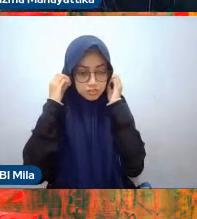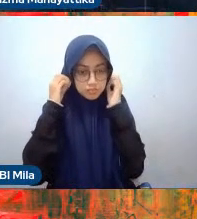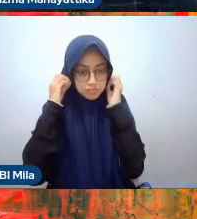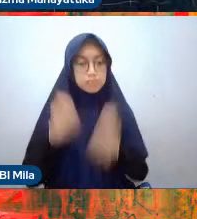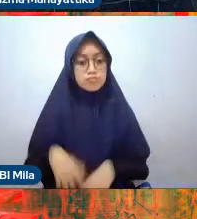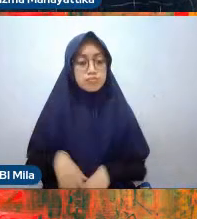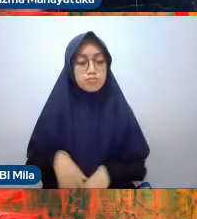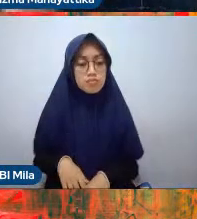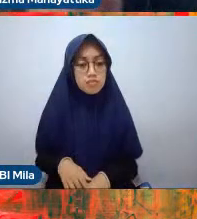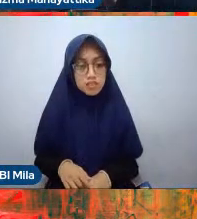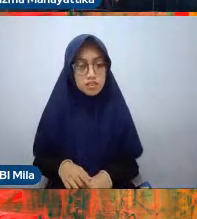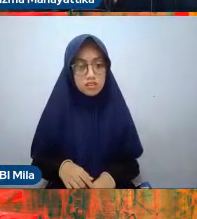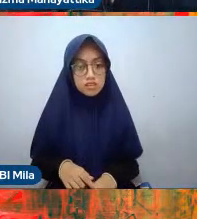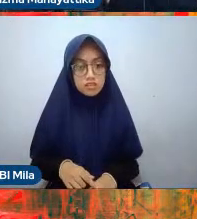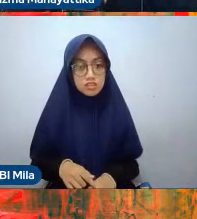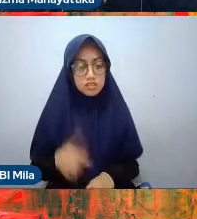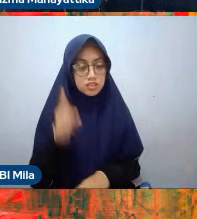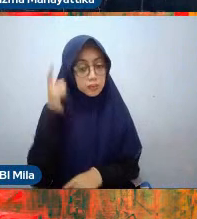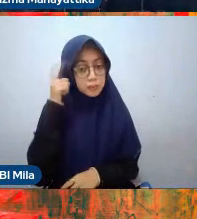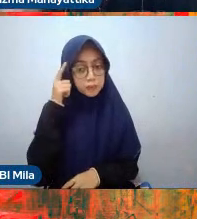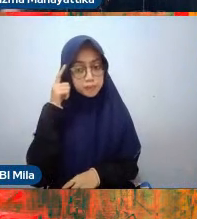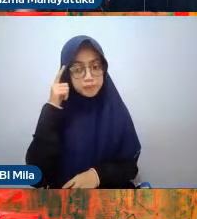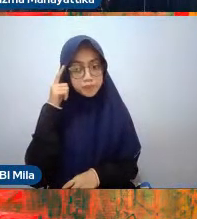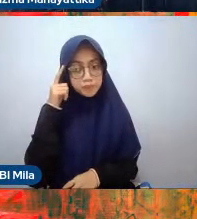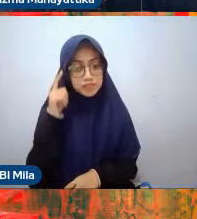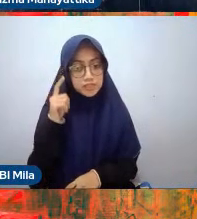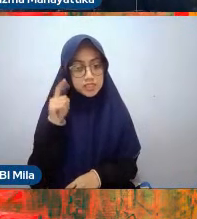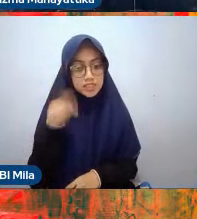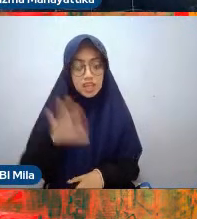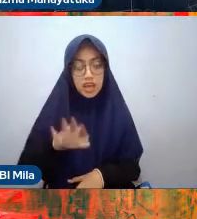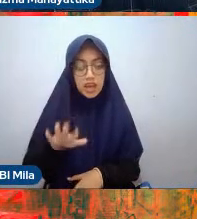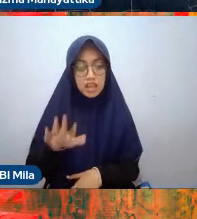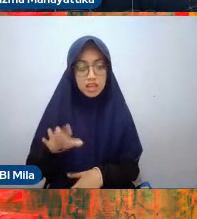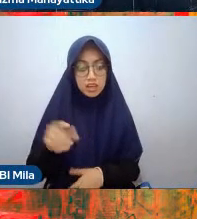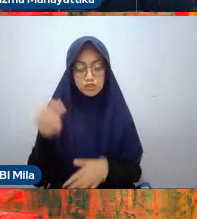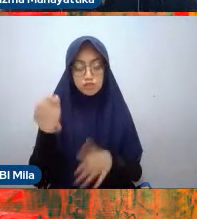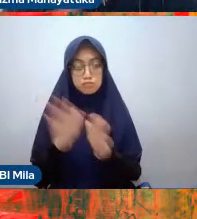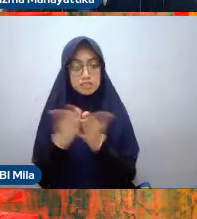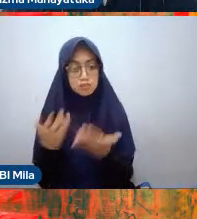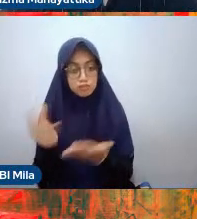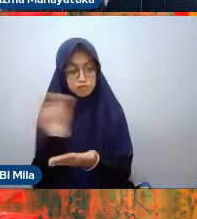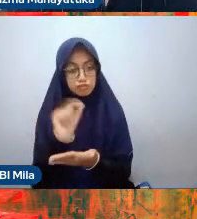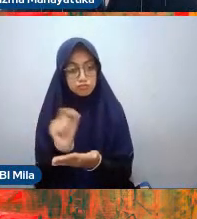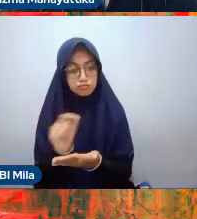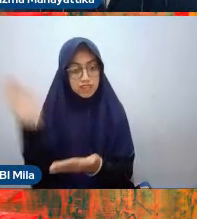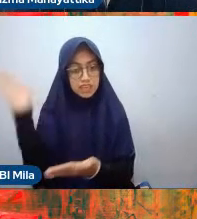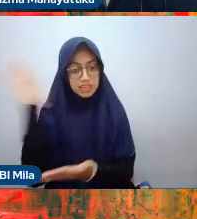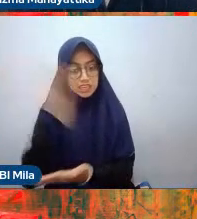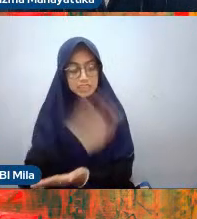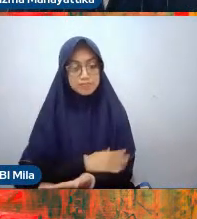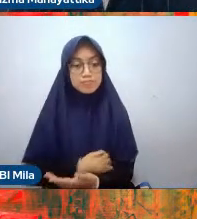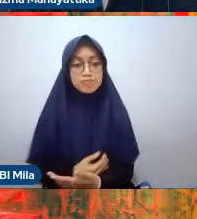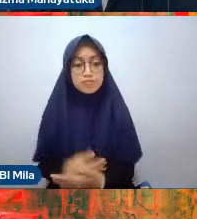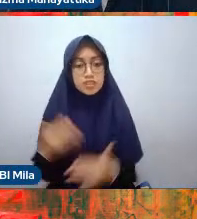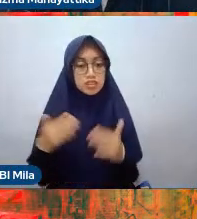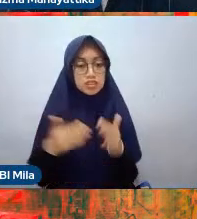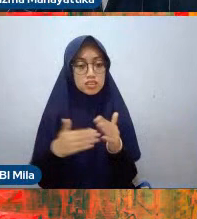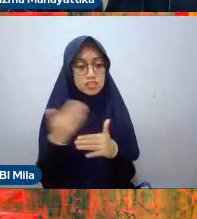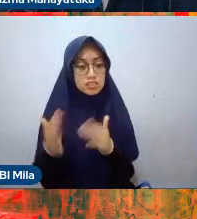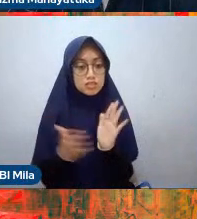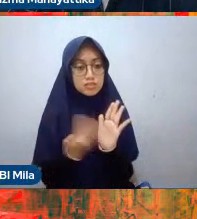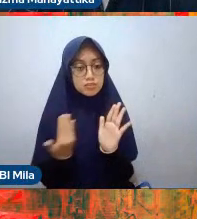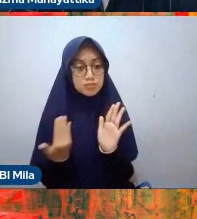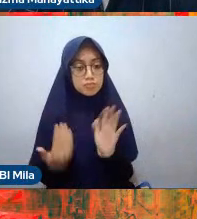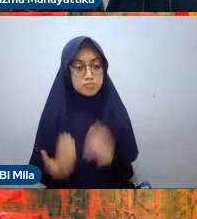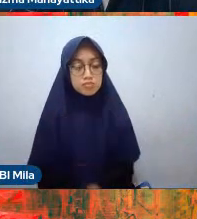gak? Lanjut ya, jadi ini anak bisa bikin begini, buku harian perasaanku. Lanjut, Bapak Ibu.